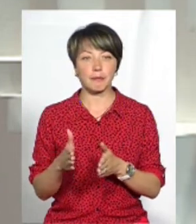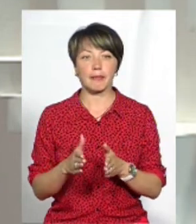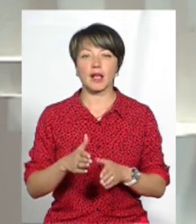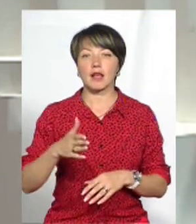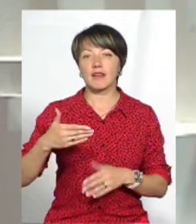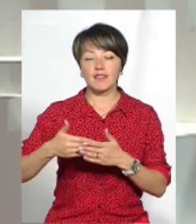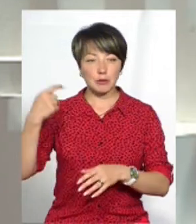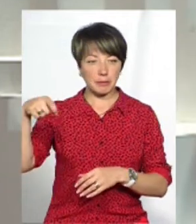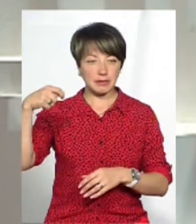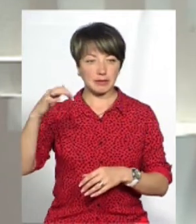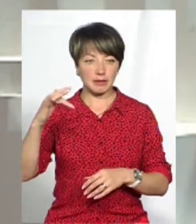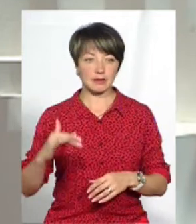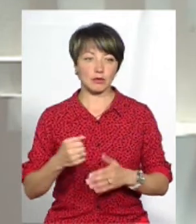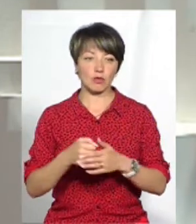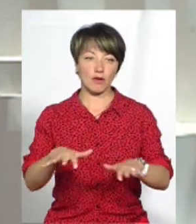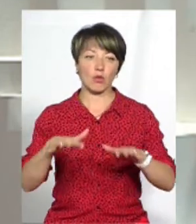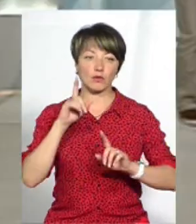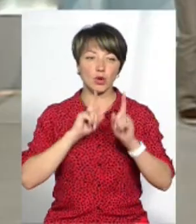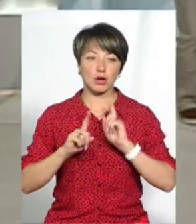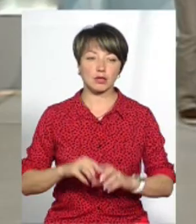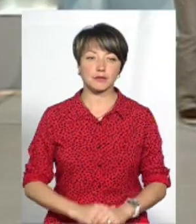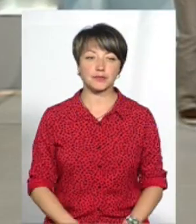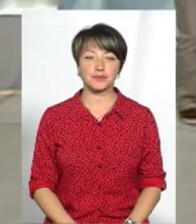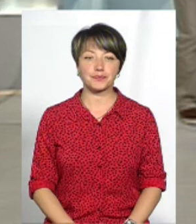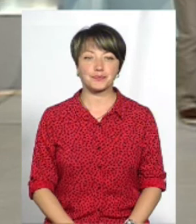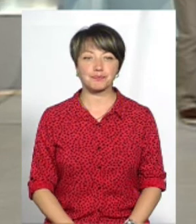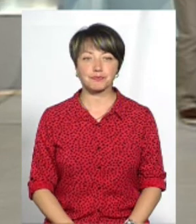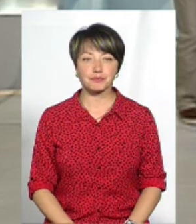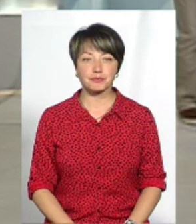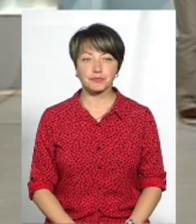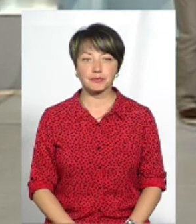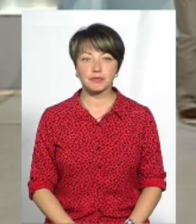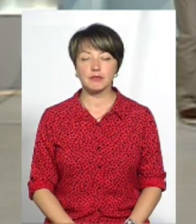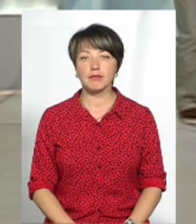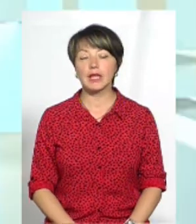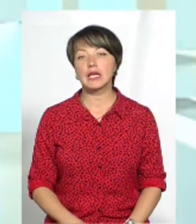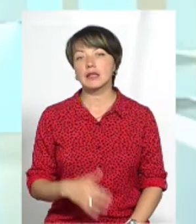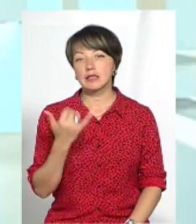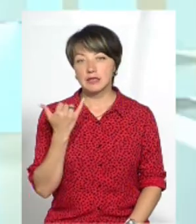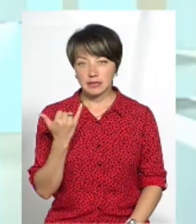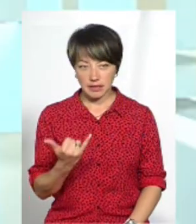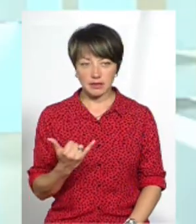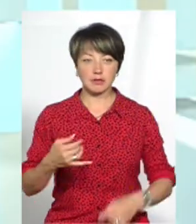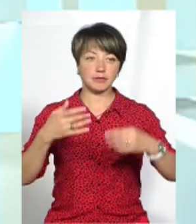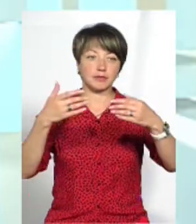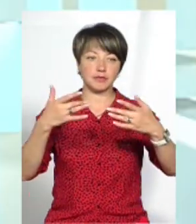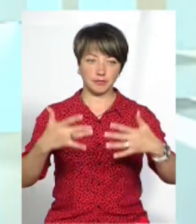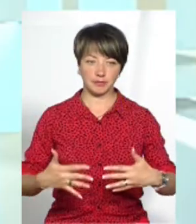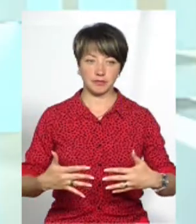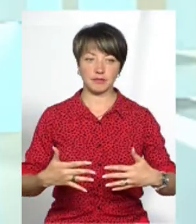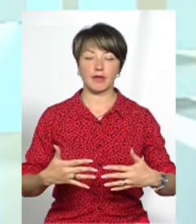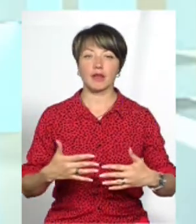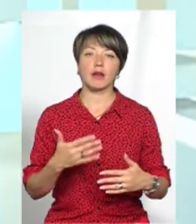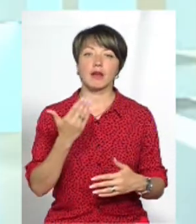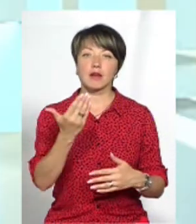від президента до Верховної Ради. Дякую вам за відповіді. Зараз перед вами на моніторі з'являться